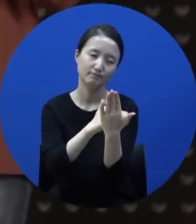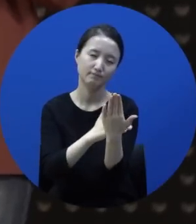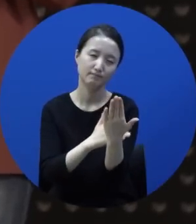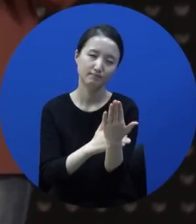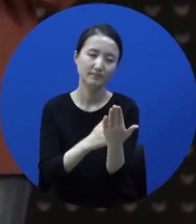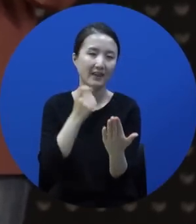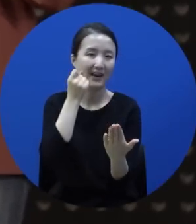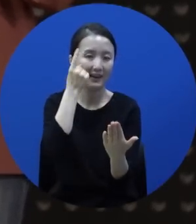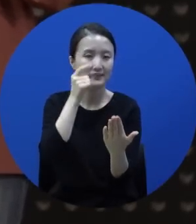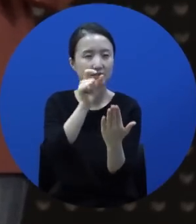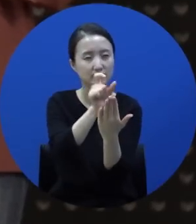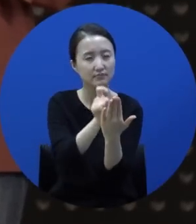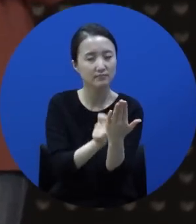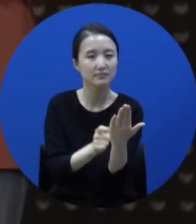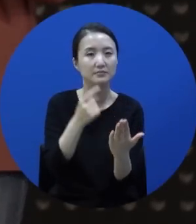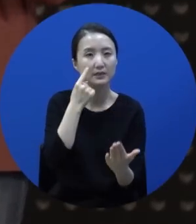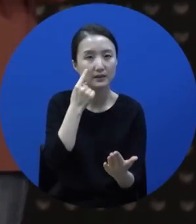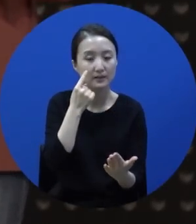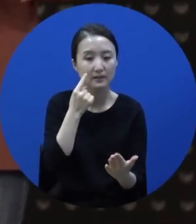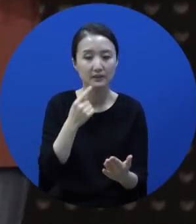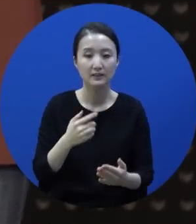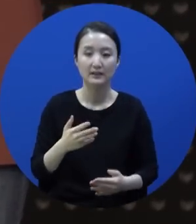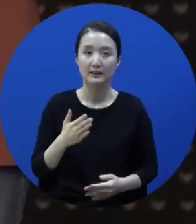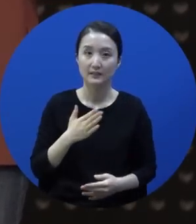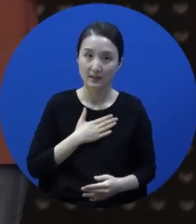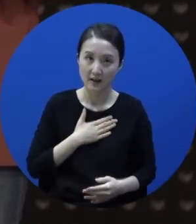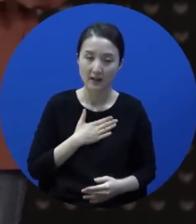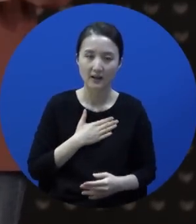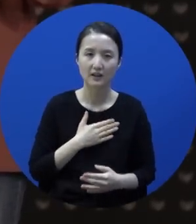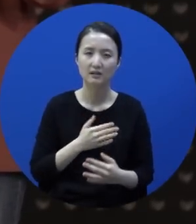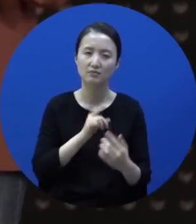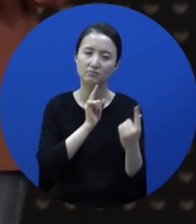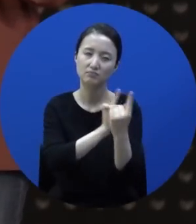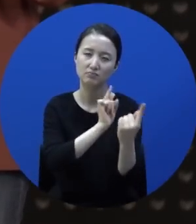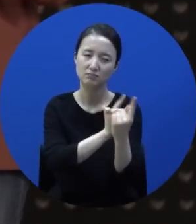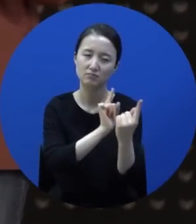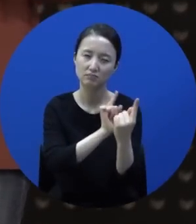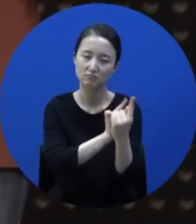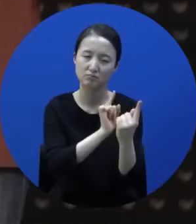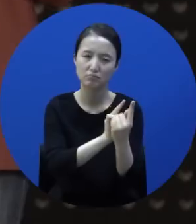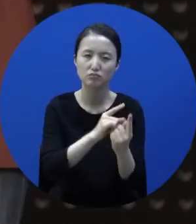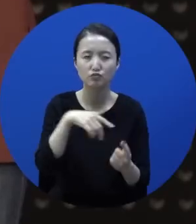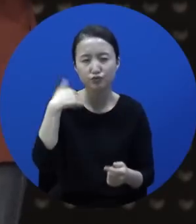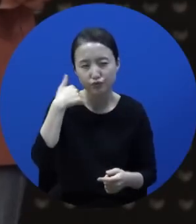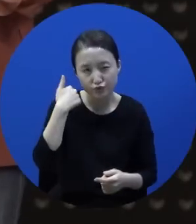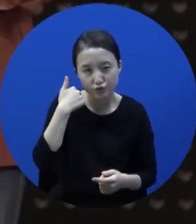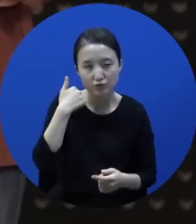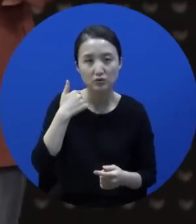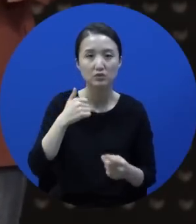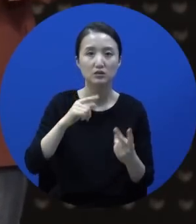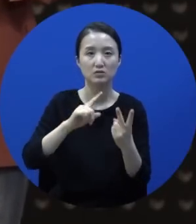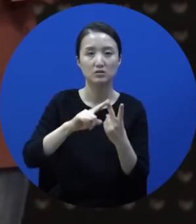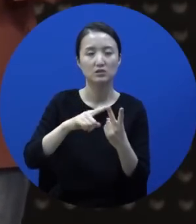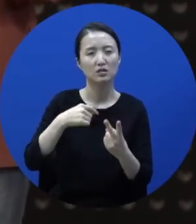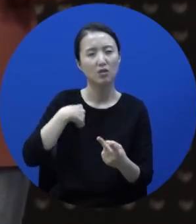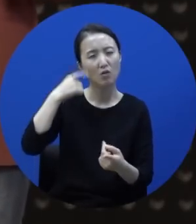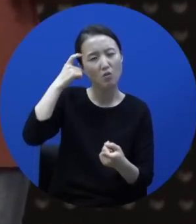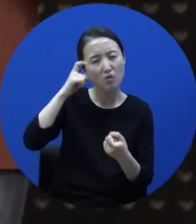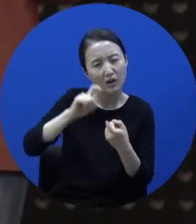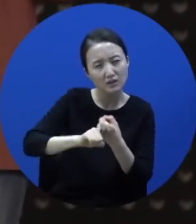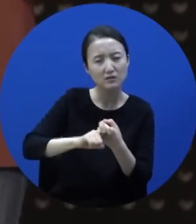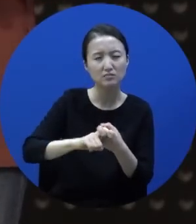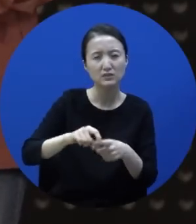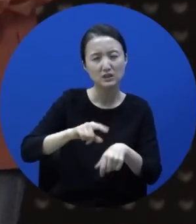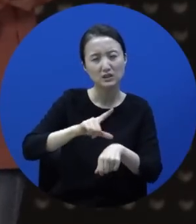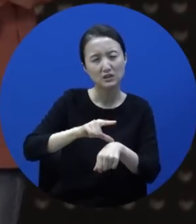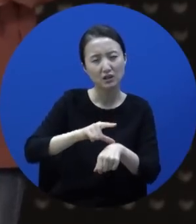살아가는 한 달의 스케줄. 그럼 거기 안에 내가 누구와 가장 많은 시간을 보내고, 뭘 할 때 가장 많은 시간을 보내고,